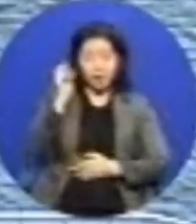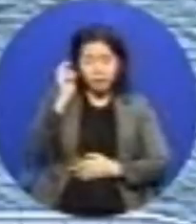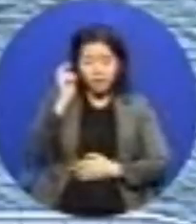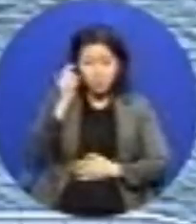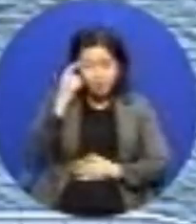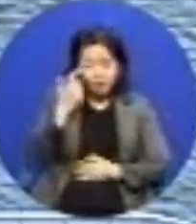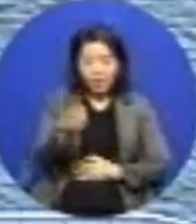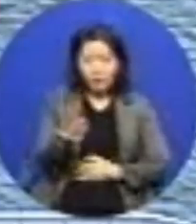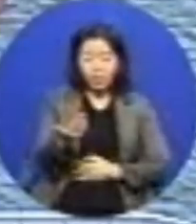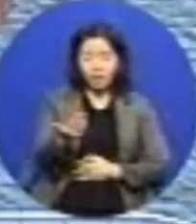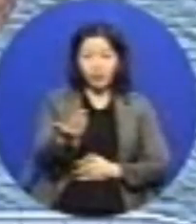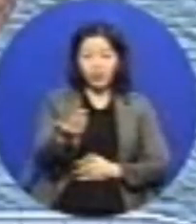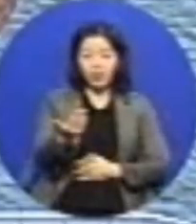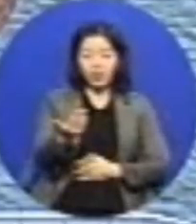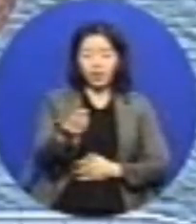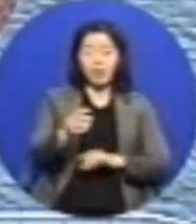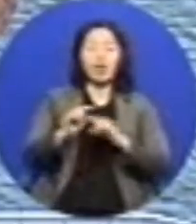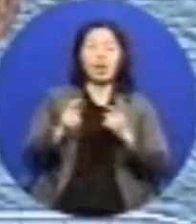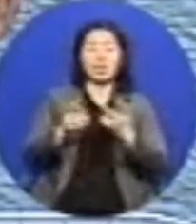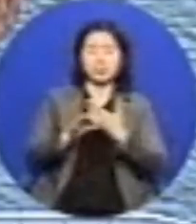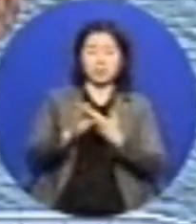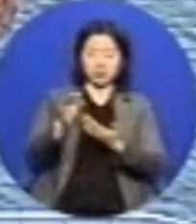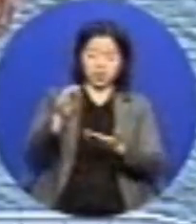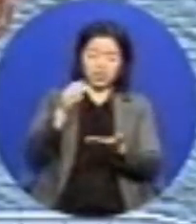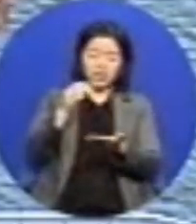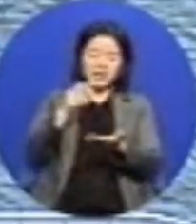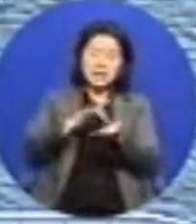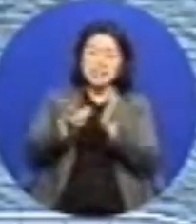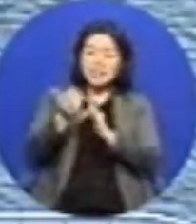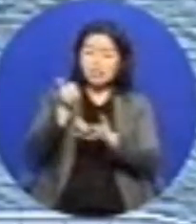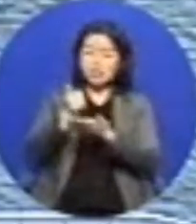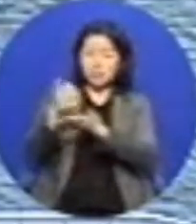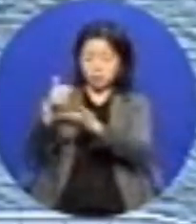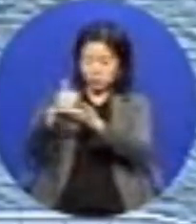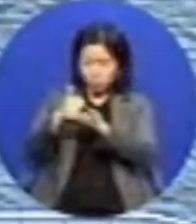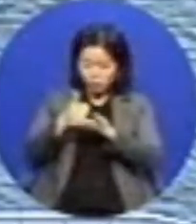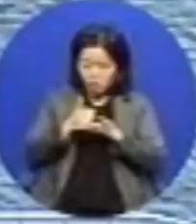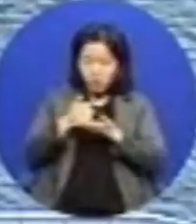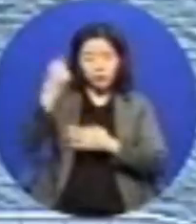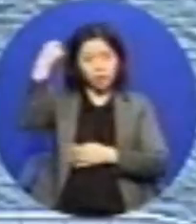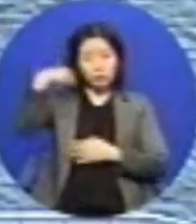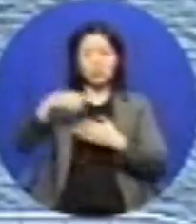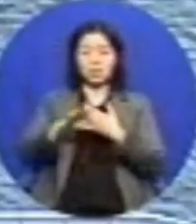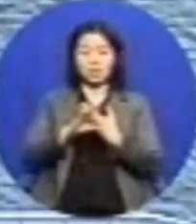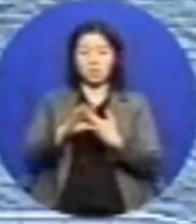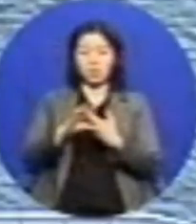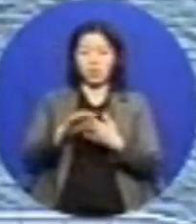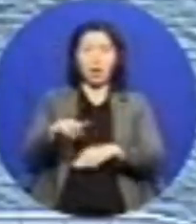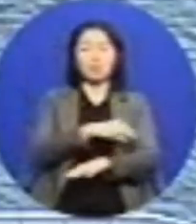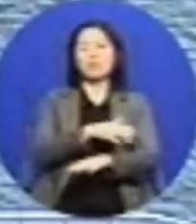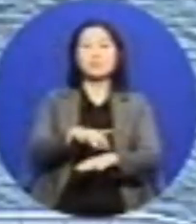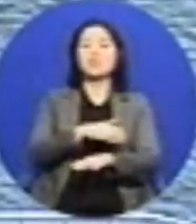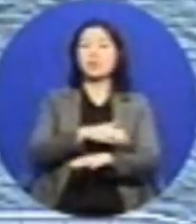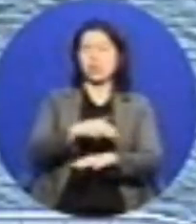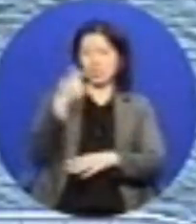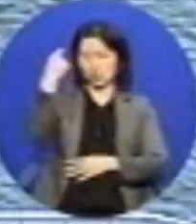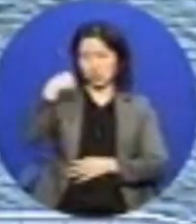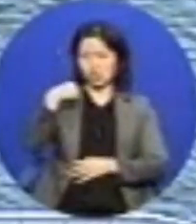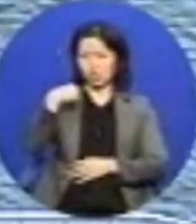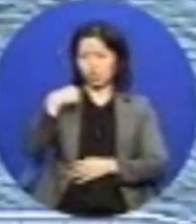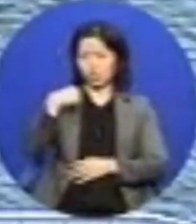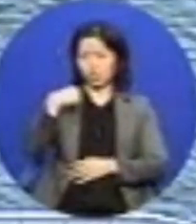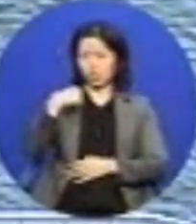예수님을 그냥 손님으로 여겨지면 이처럼 불편한 일이 없어요 예수님 손님으로 모시고 살라